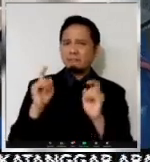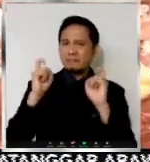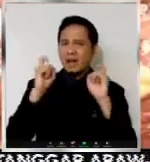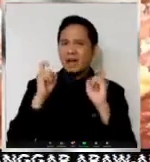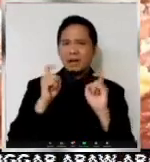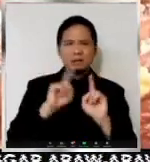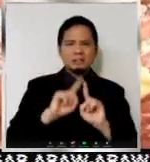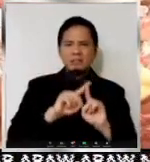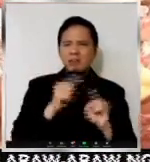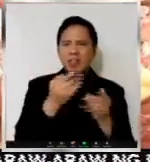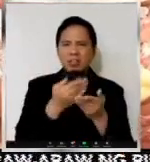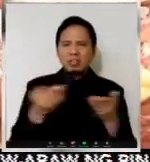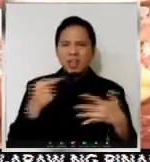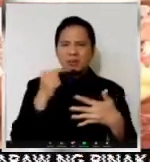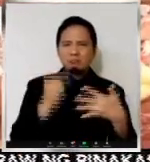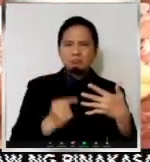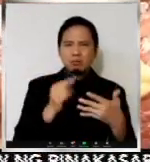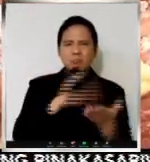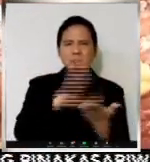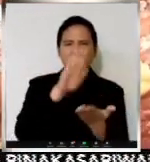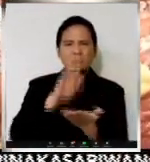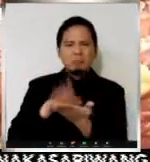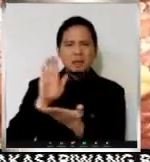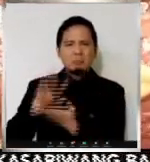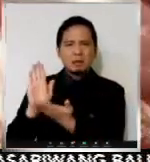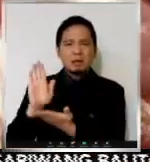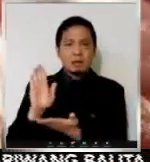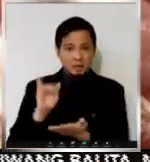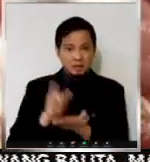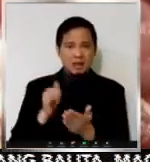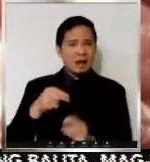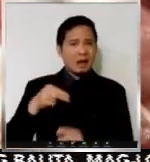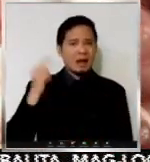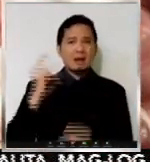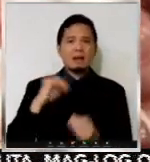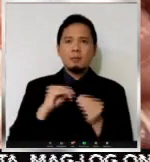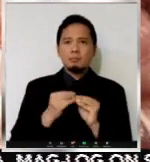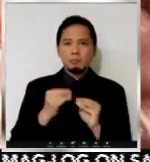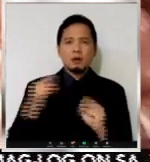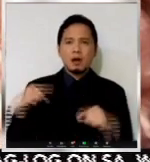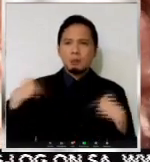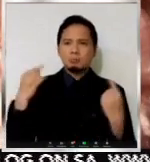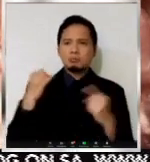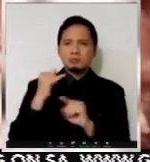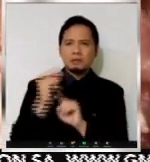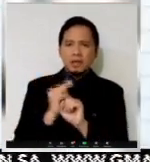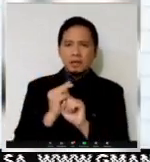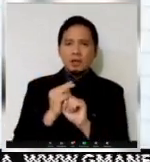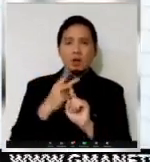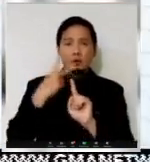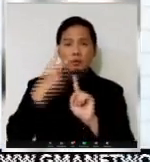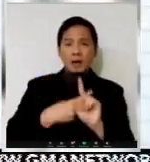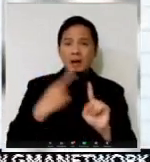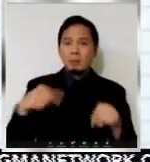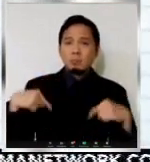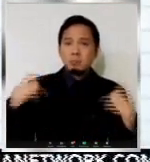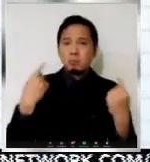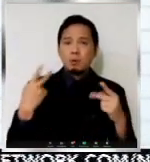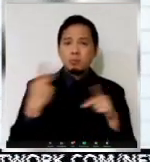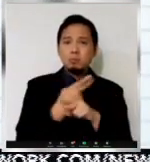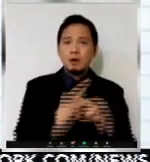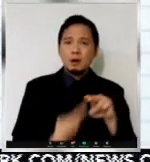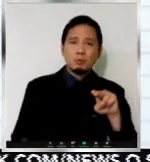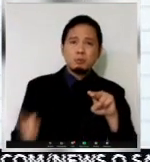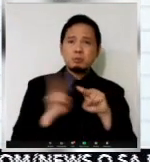Pebrero. Ito na ang pinakamataas mula noong January 2019 at ikalimang sunod na buwan na na-accelerate ang inflation. Pinakamalaking nakaambag